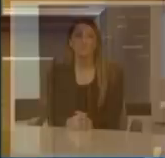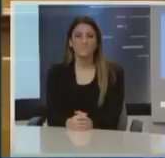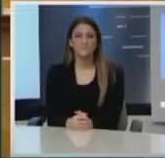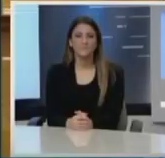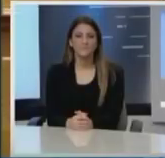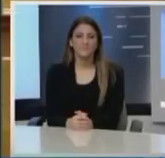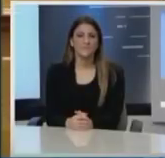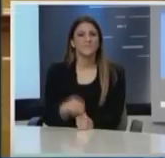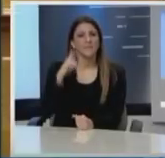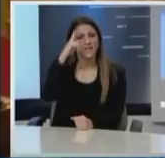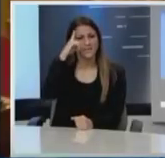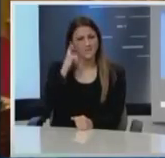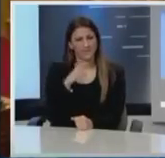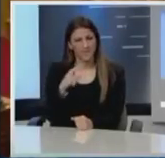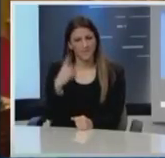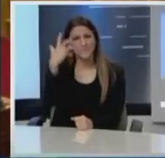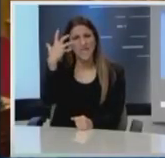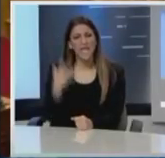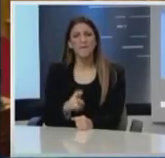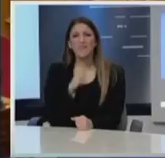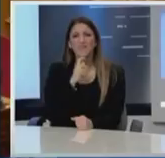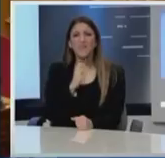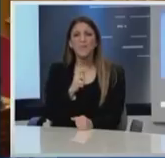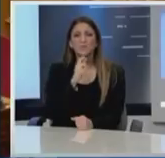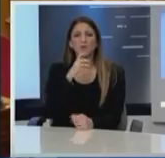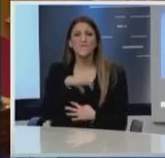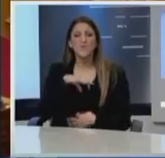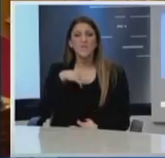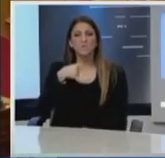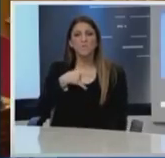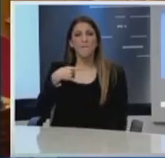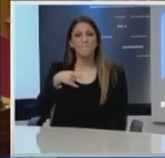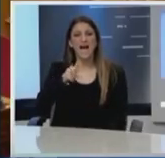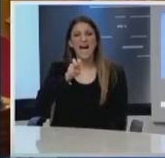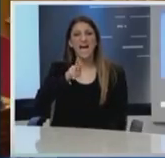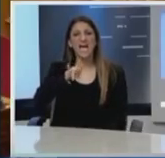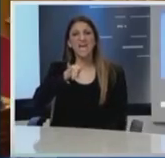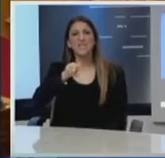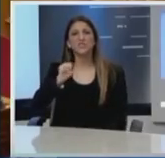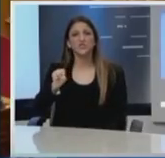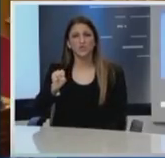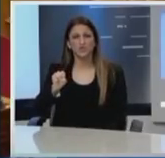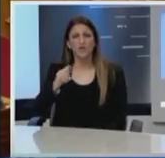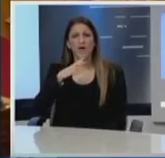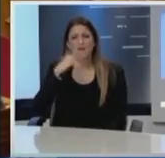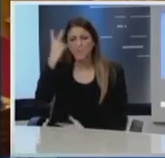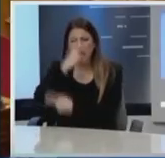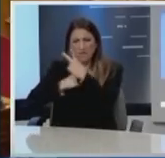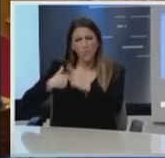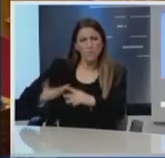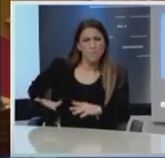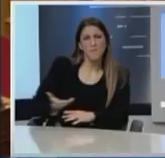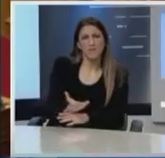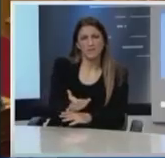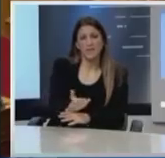Παπαχρήστος. Του έχω καταθέσει και έχουν κερδίσει αγωγές εναντίον του. Για αυτά τα οποία κατά καιρούς έγραφε για μένα. Του έχουν μπλοκάρει λογαριασμοί